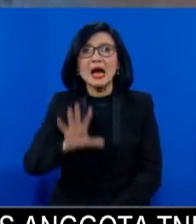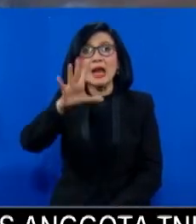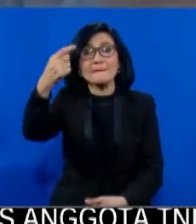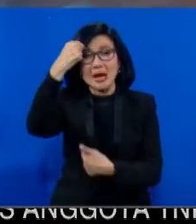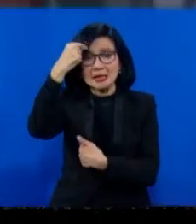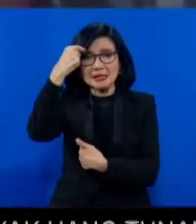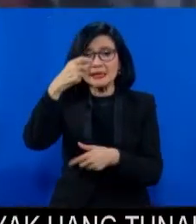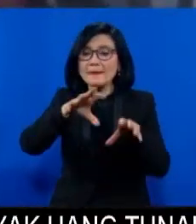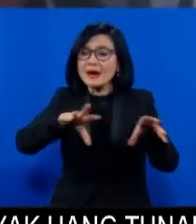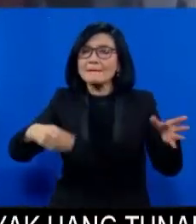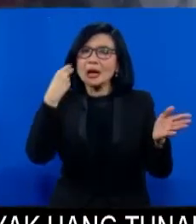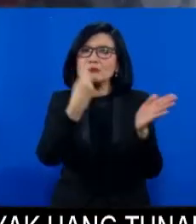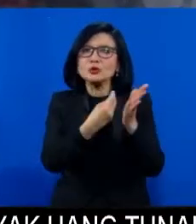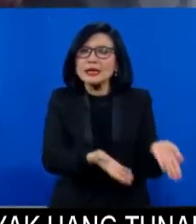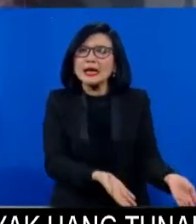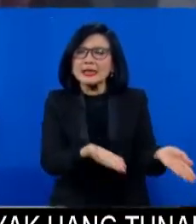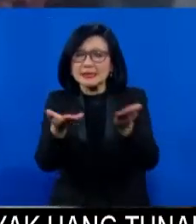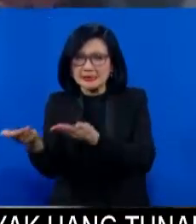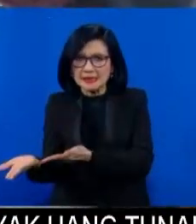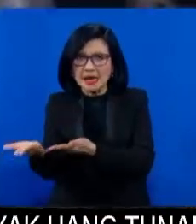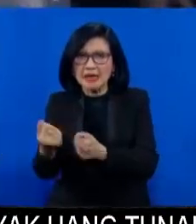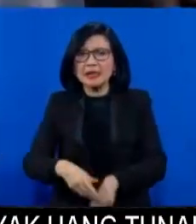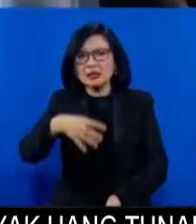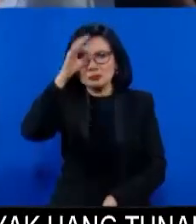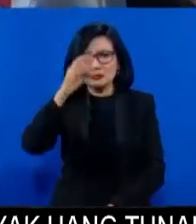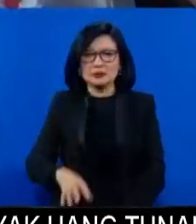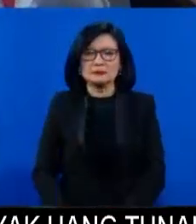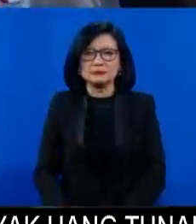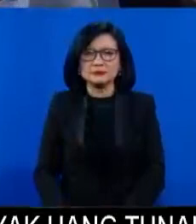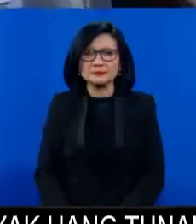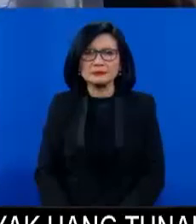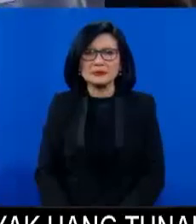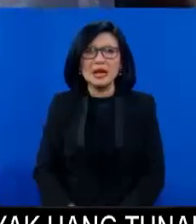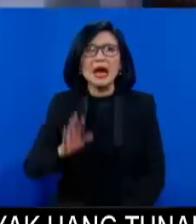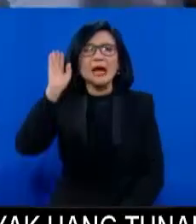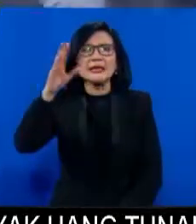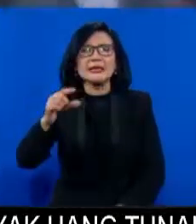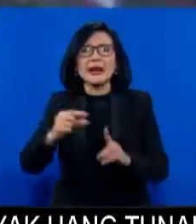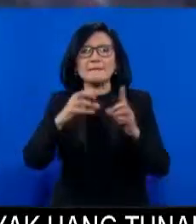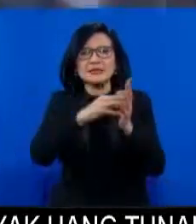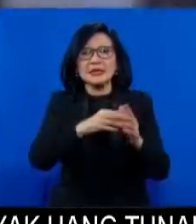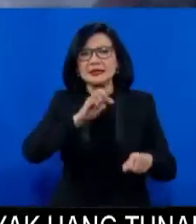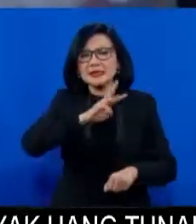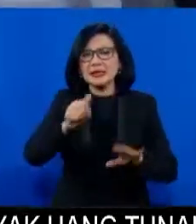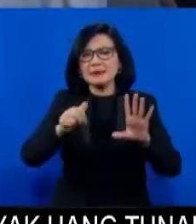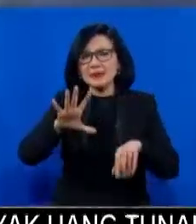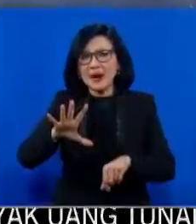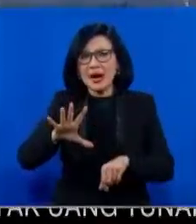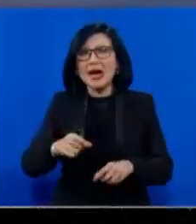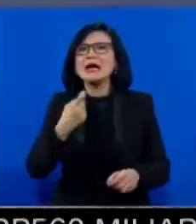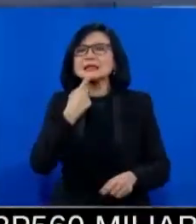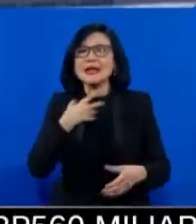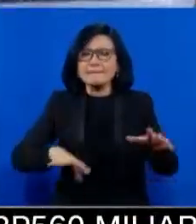tersangka dan barang bukti lantas diserahkan ke Polsek Biringkanaya. Mereka akan dikenakan pasal 365 KUHP tentang